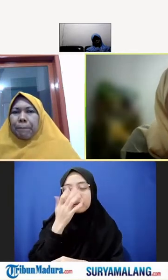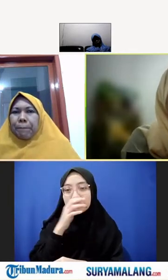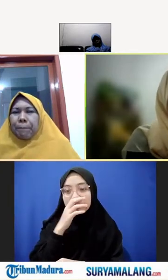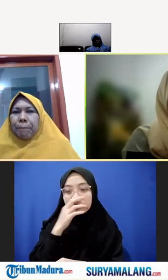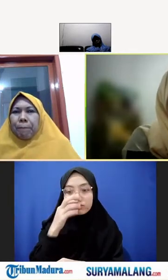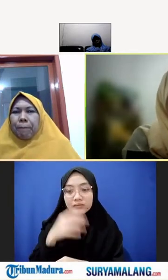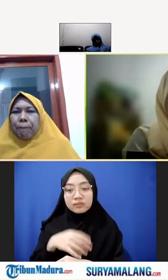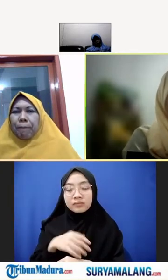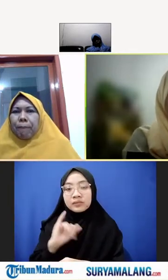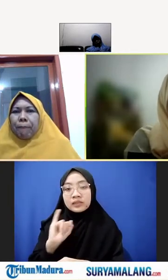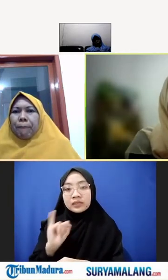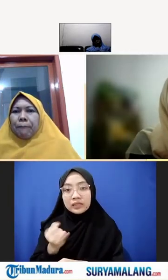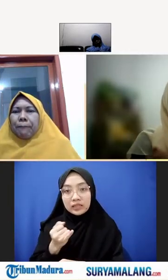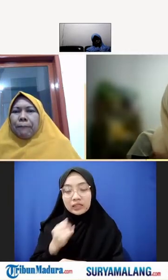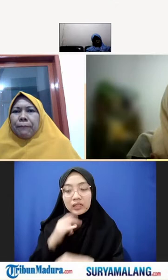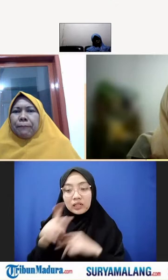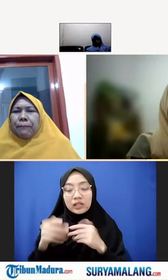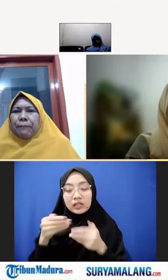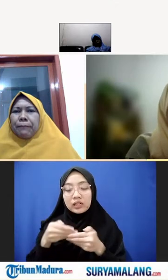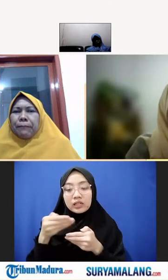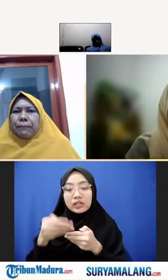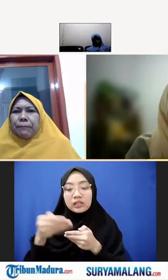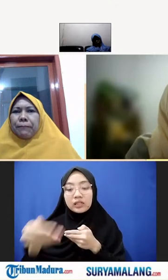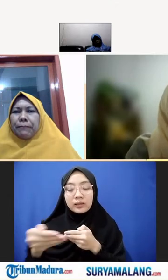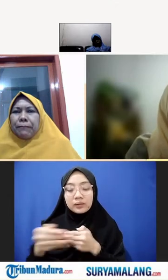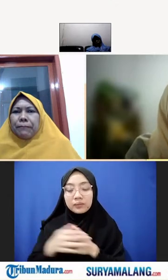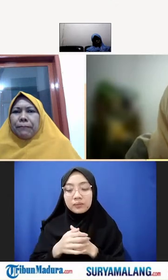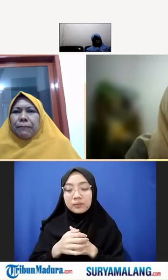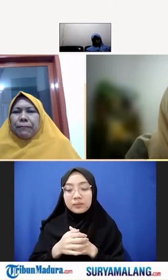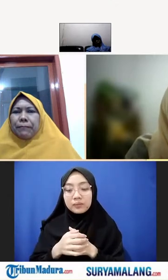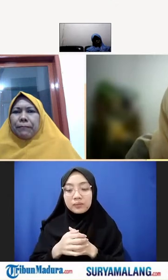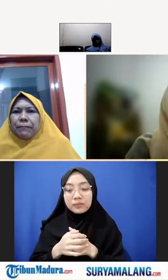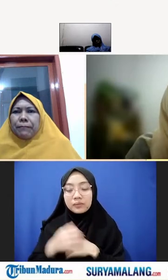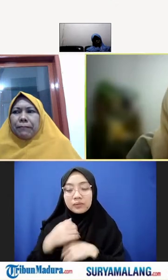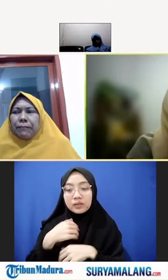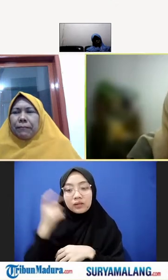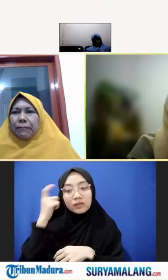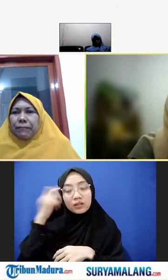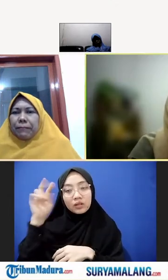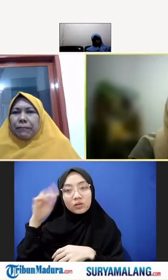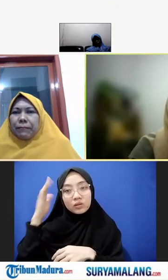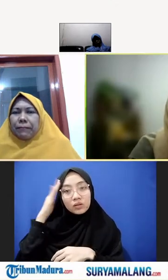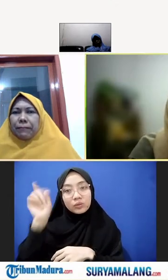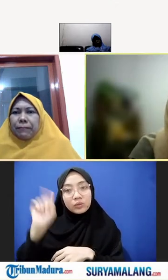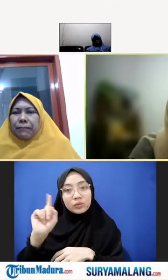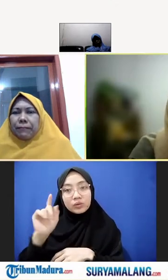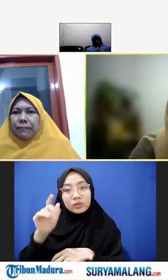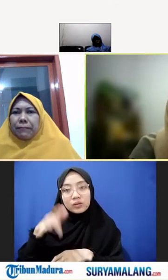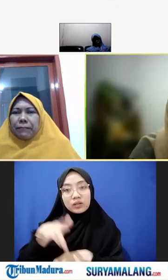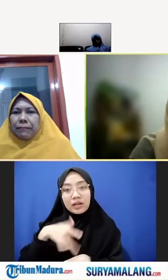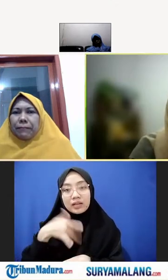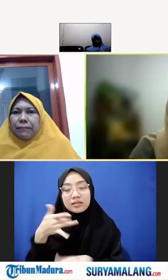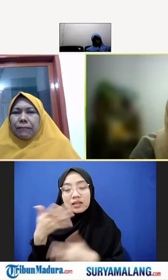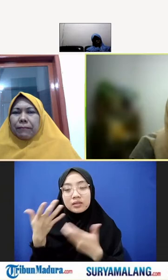Jadi, tahapannya ini saya berpikirnya, harus tahu dulu, ini dia ngerasakan apa.